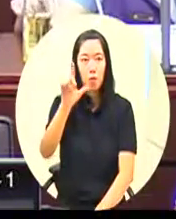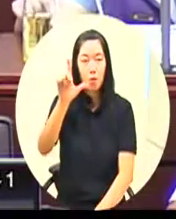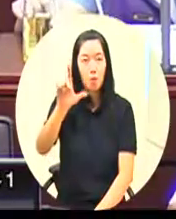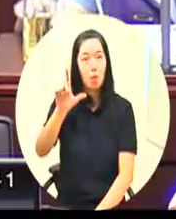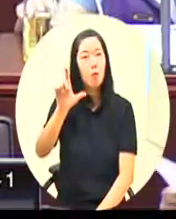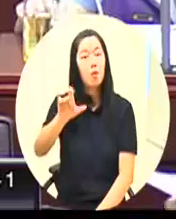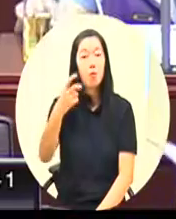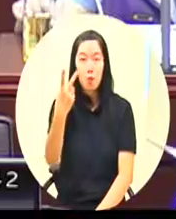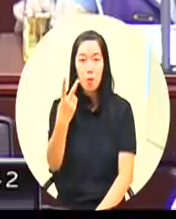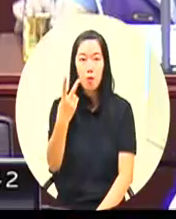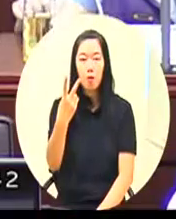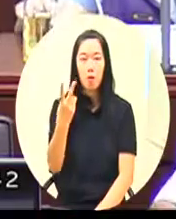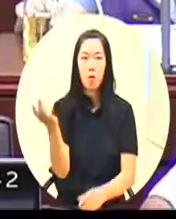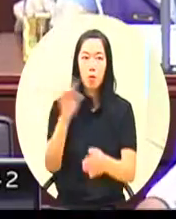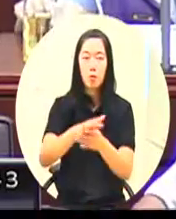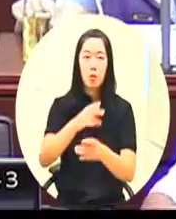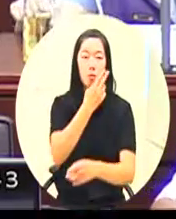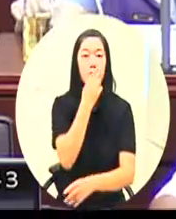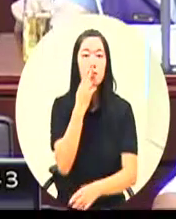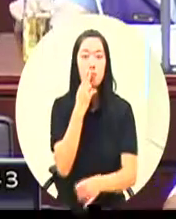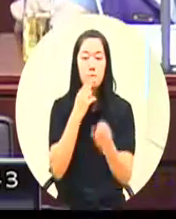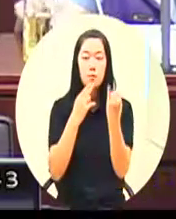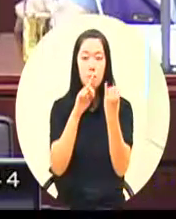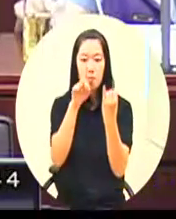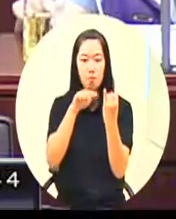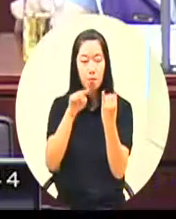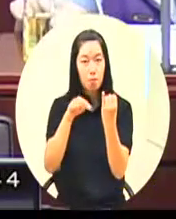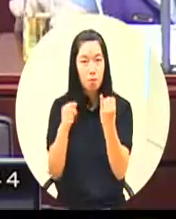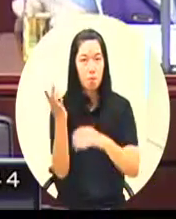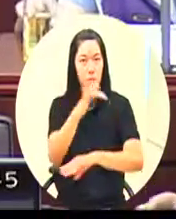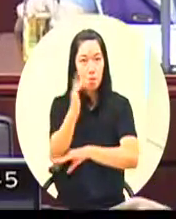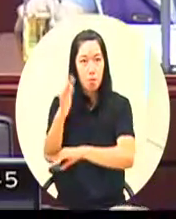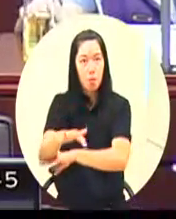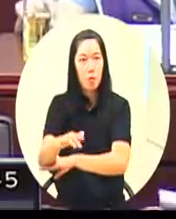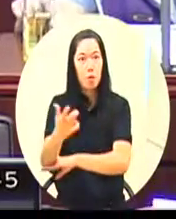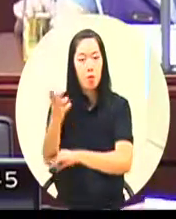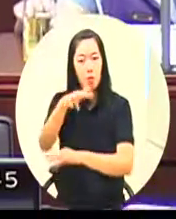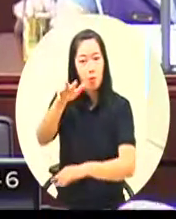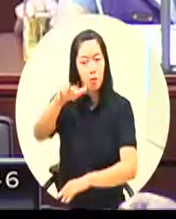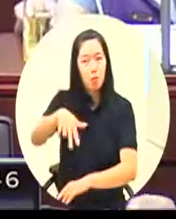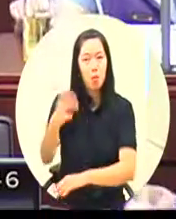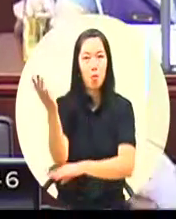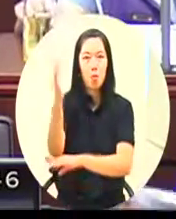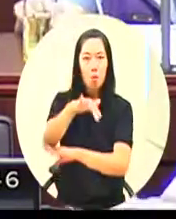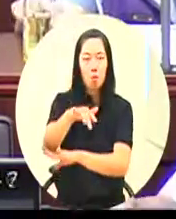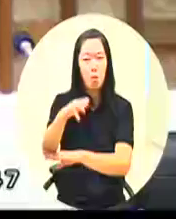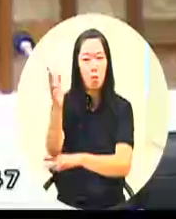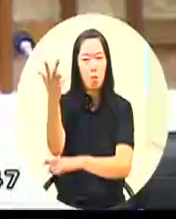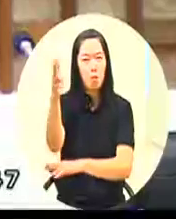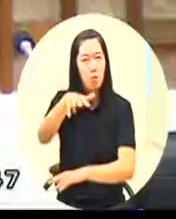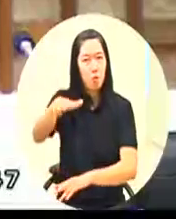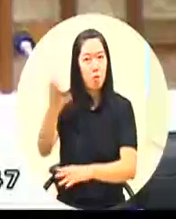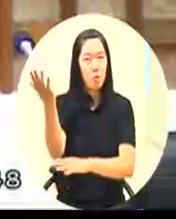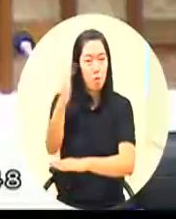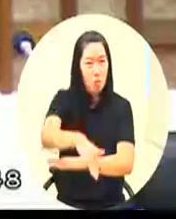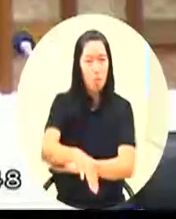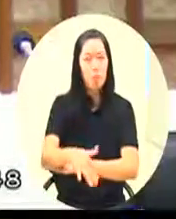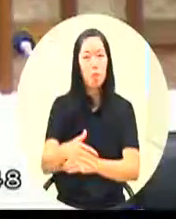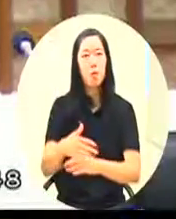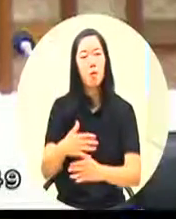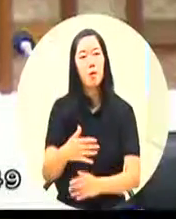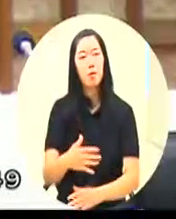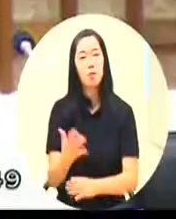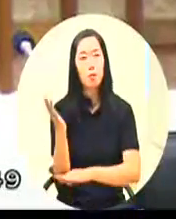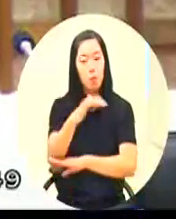候呢，倒了1330棵，一共在7500棵左右的树。 7500棵，其实来讲的话，这